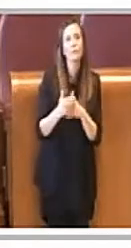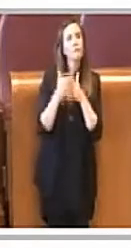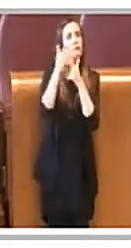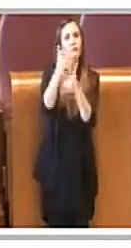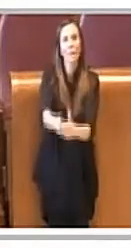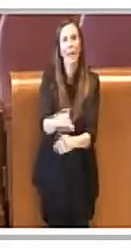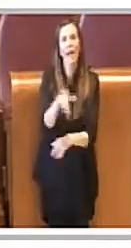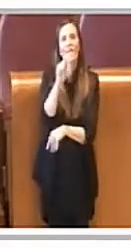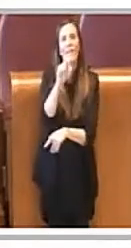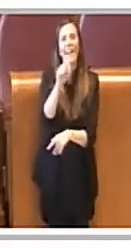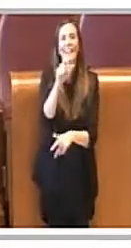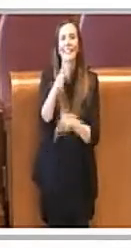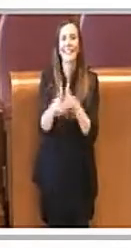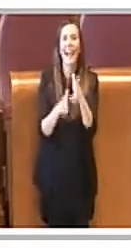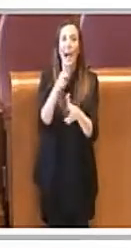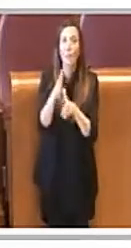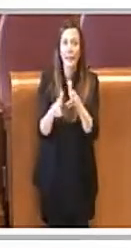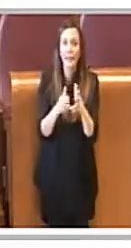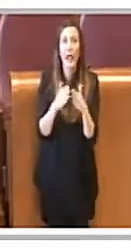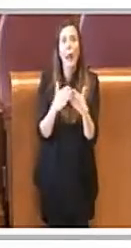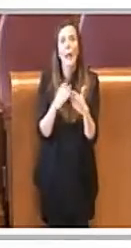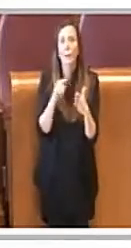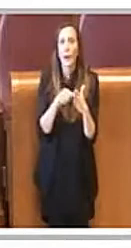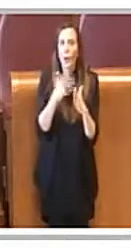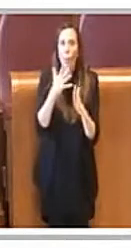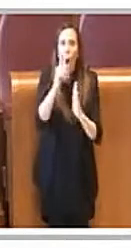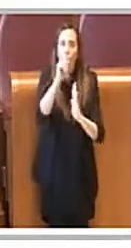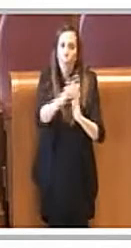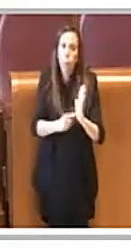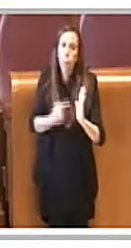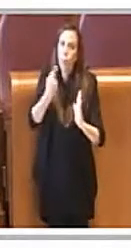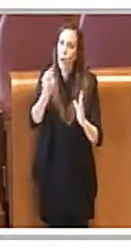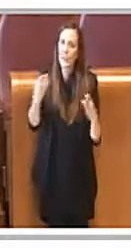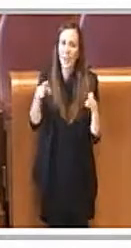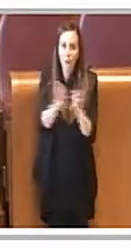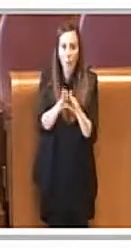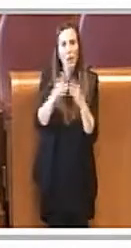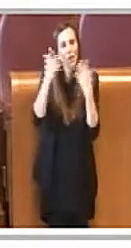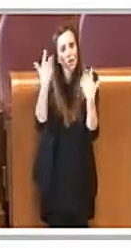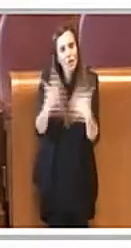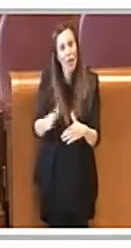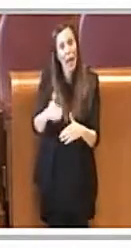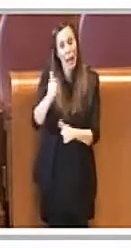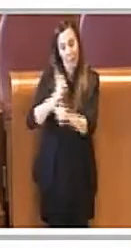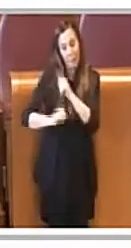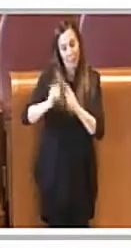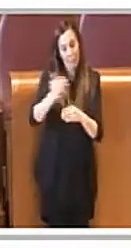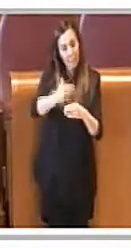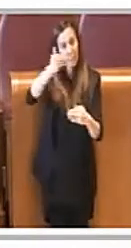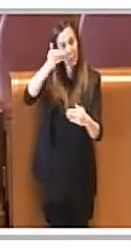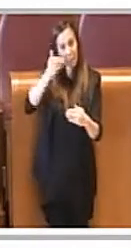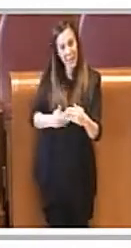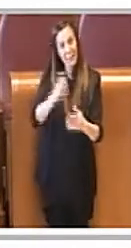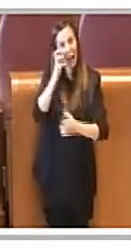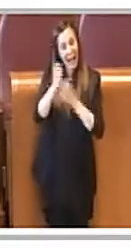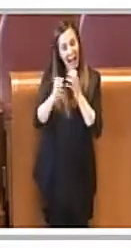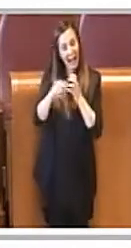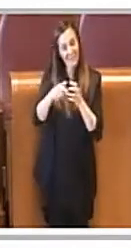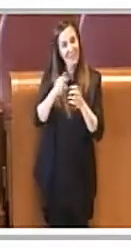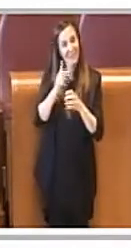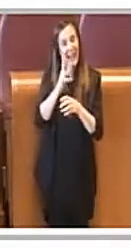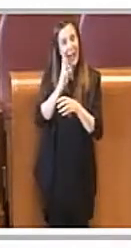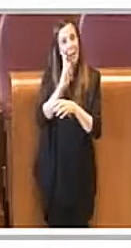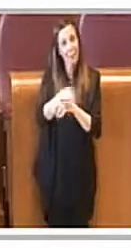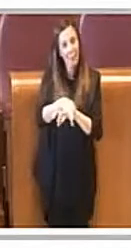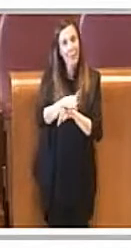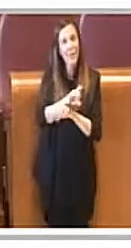le librerie sono state chiuse per oltre un mese e, ripeto, erano già in sofferenza, quindi sarebbe un bel gesto, insomma, poterle sostenere perché